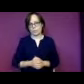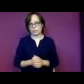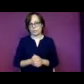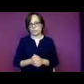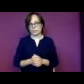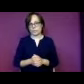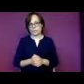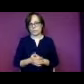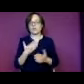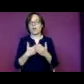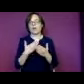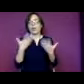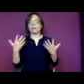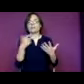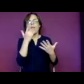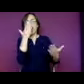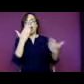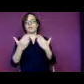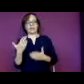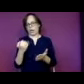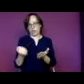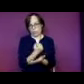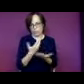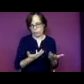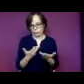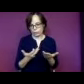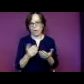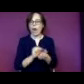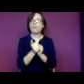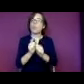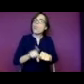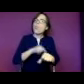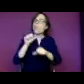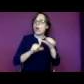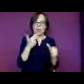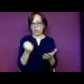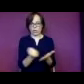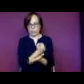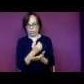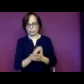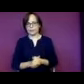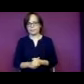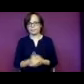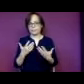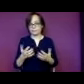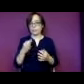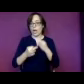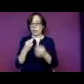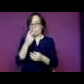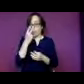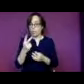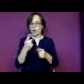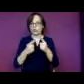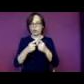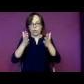właśnie estetyka czy długowieczność tej architektury. No i teraz jeżeli popatrzymy trochę na szerszy kontekst, no to zobaczymy,